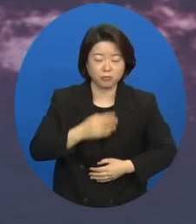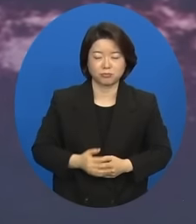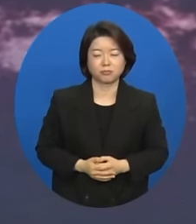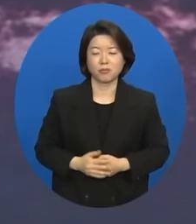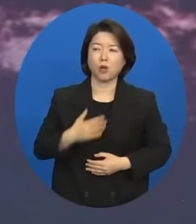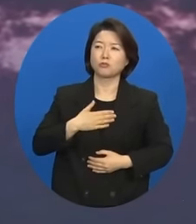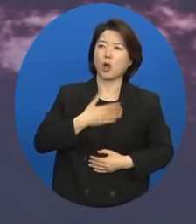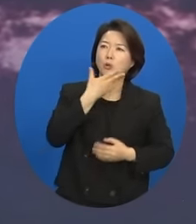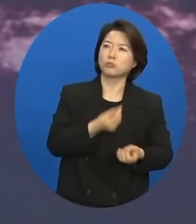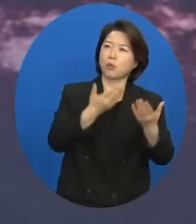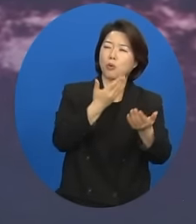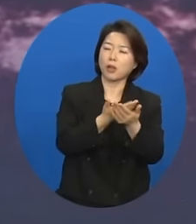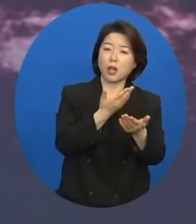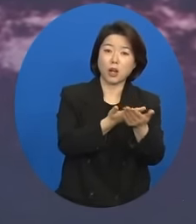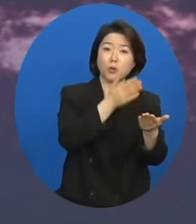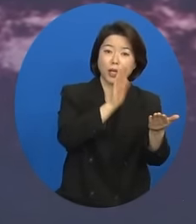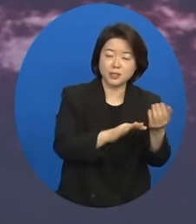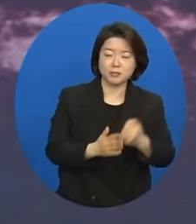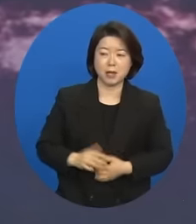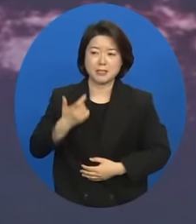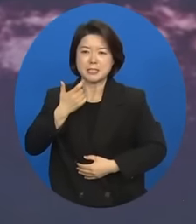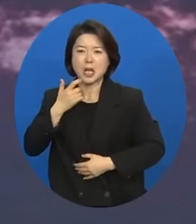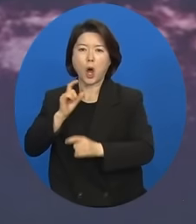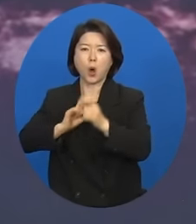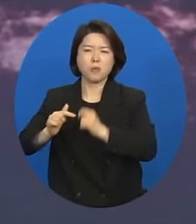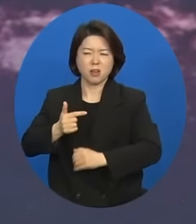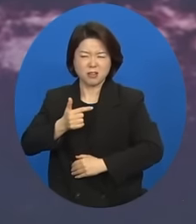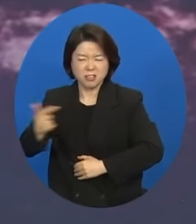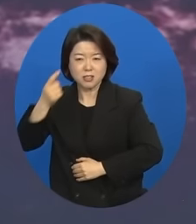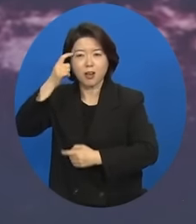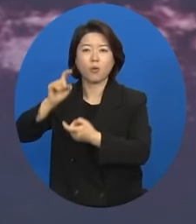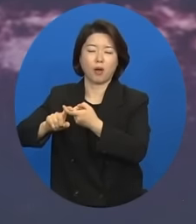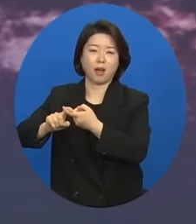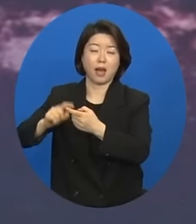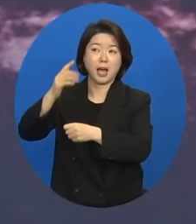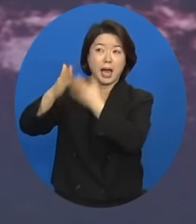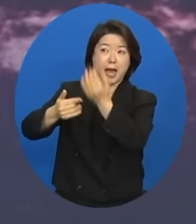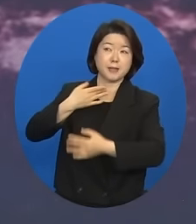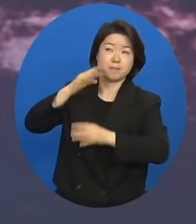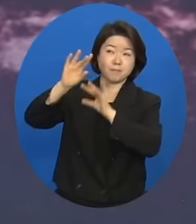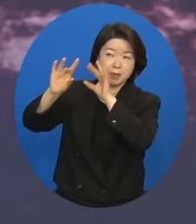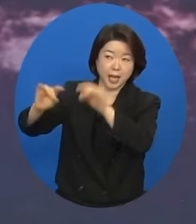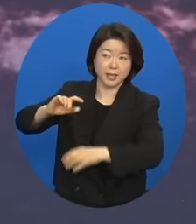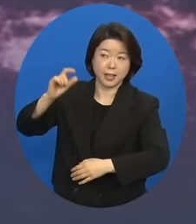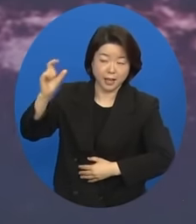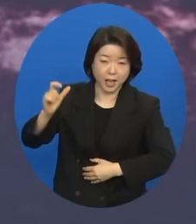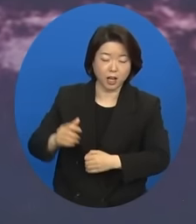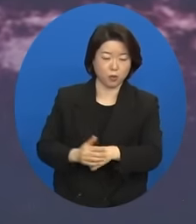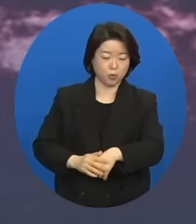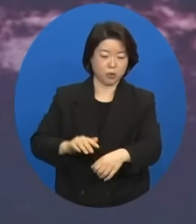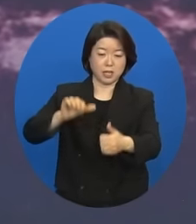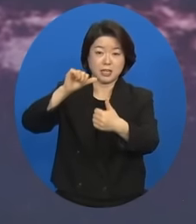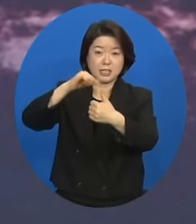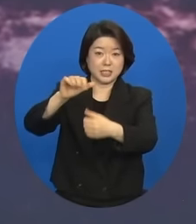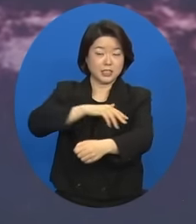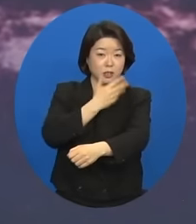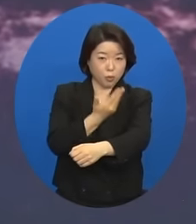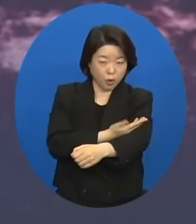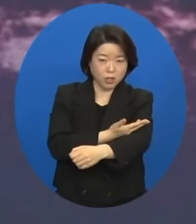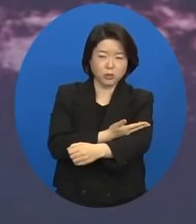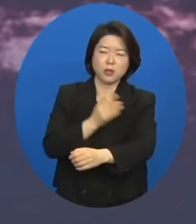야만은 아니었어요 야곱은 하나님의 복에 대한 갈망도 강했고 장자권을 그렇게 사모했던